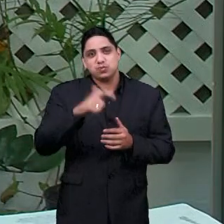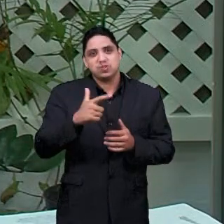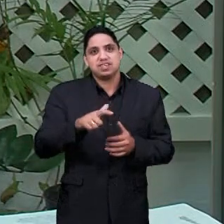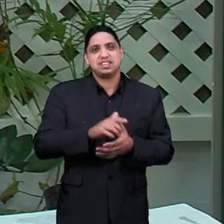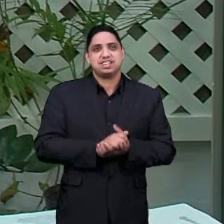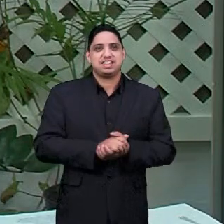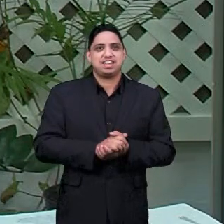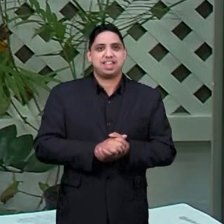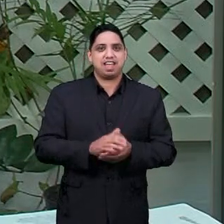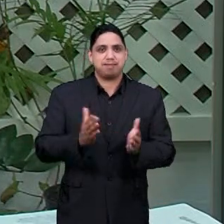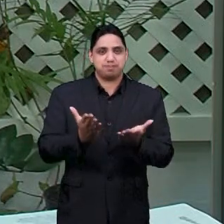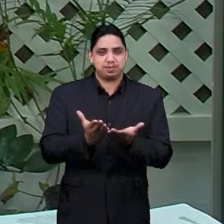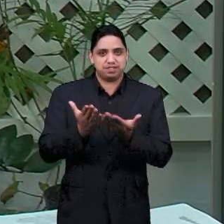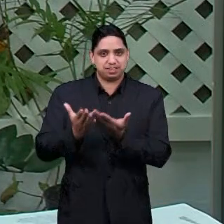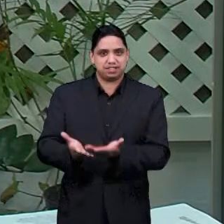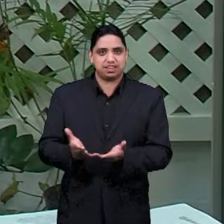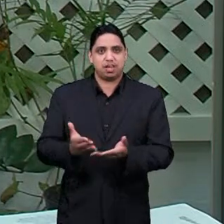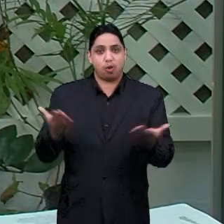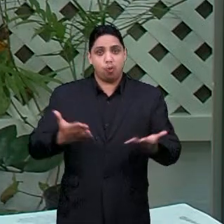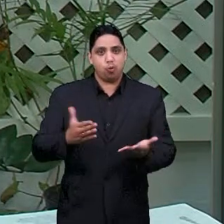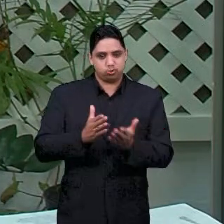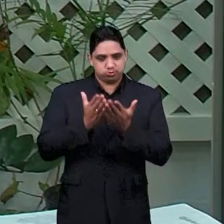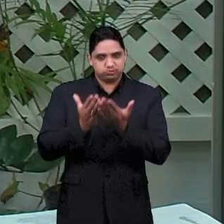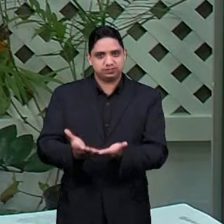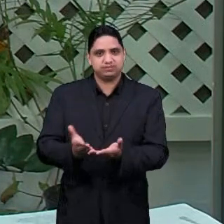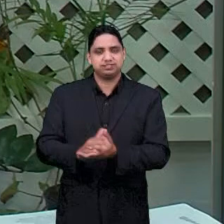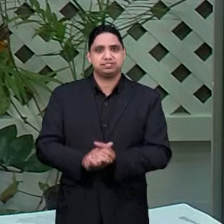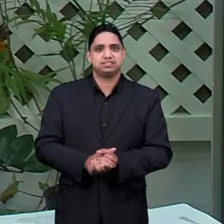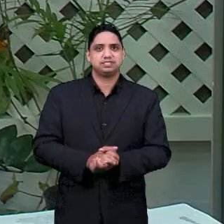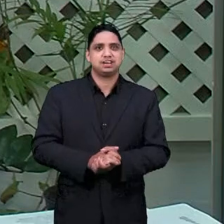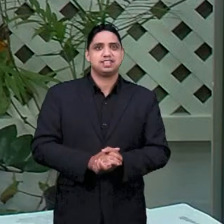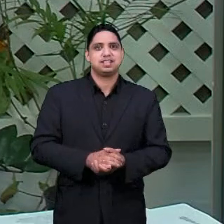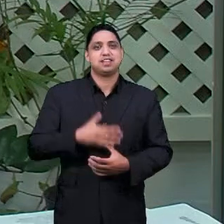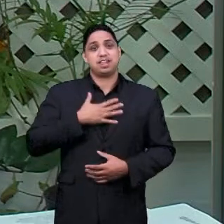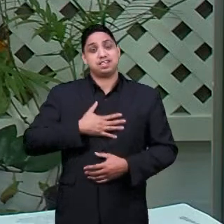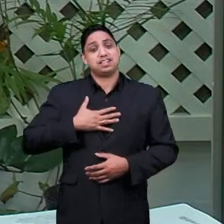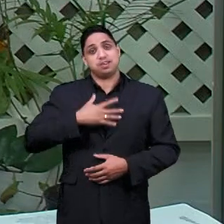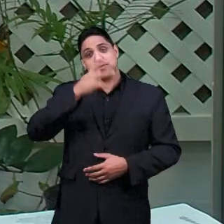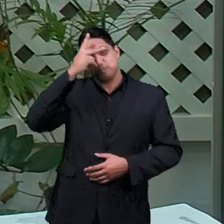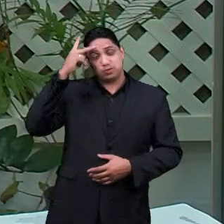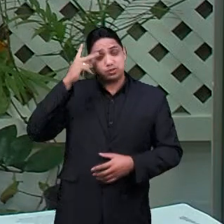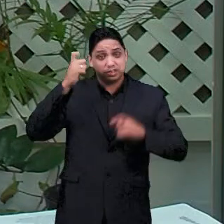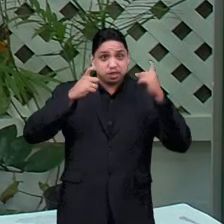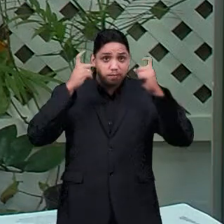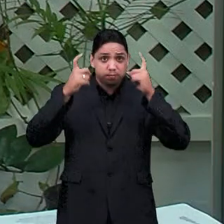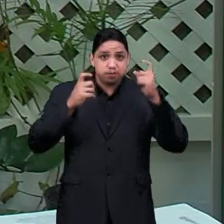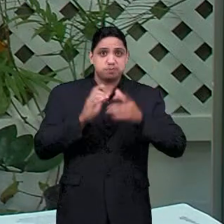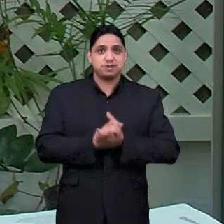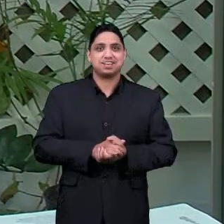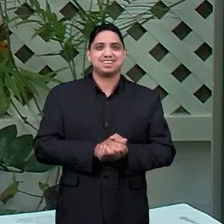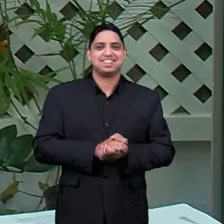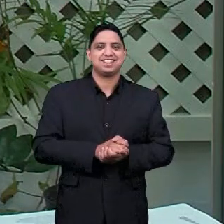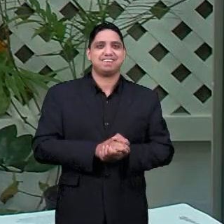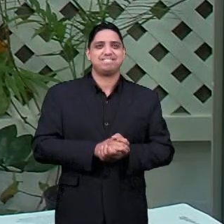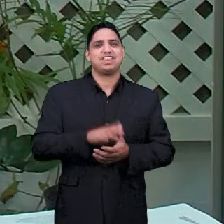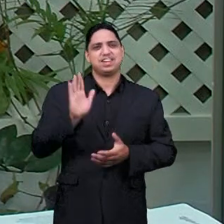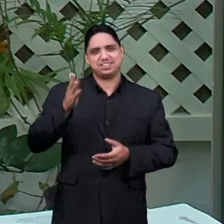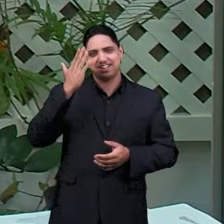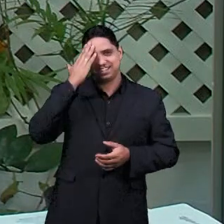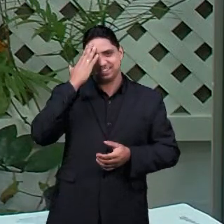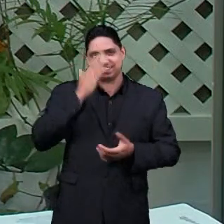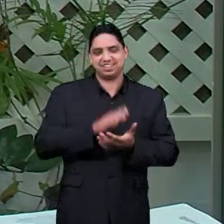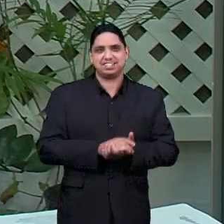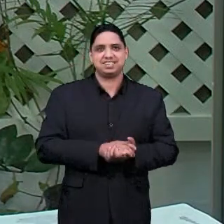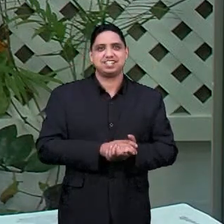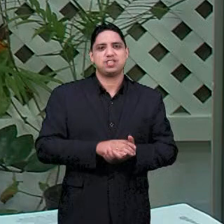demande pardon de ne pas avoir mis la Bible ici. Aujourd'hui, j'ai mis la Bible ici pour satisfaire à quelqu'un qui était préoccupé avec